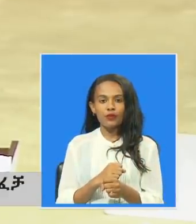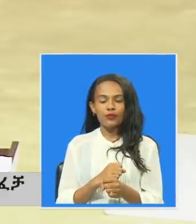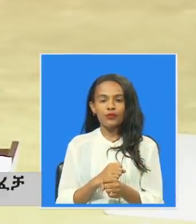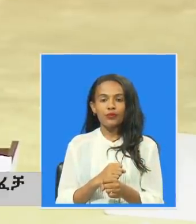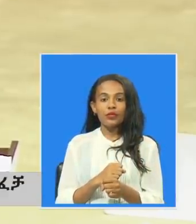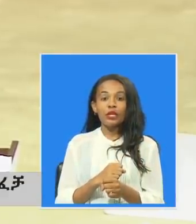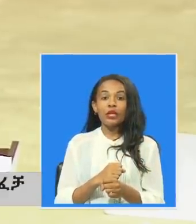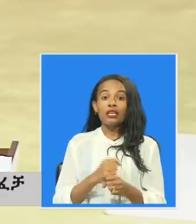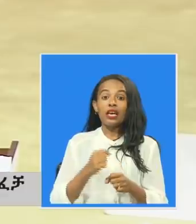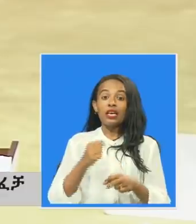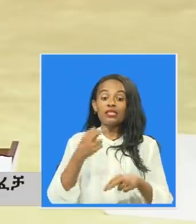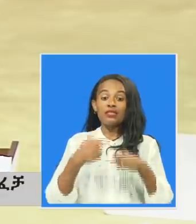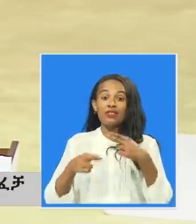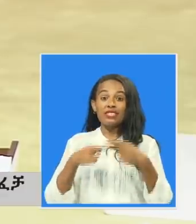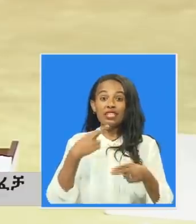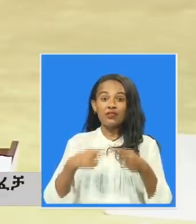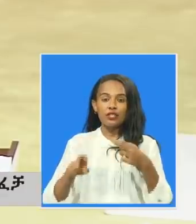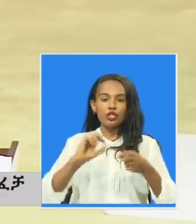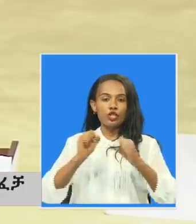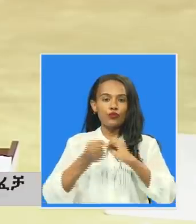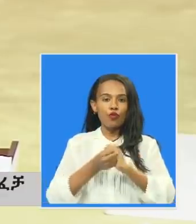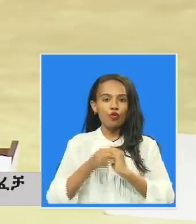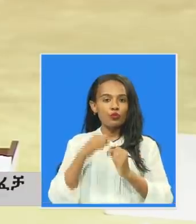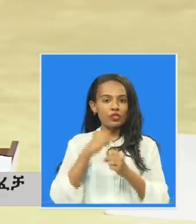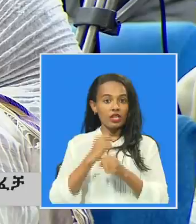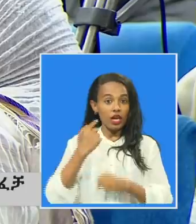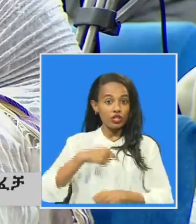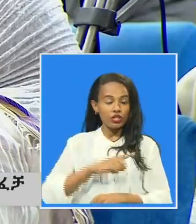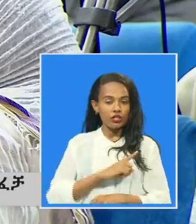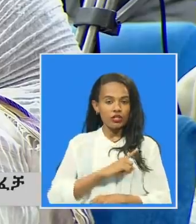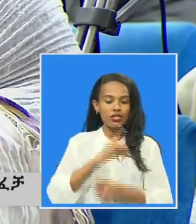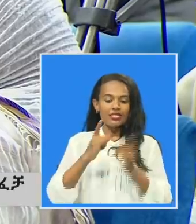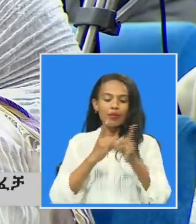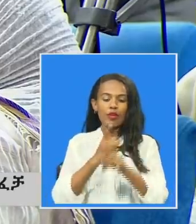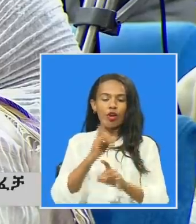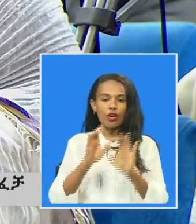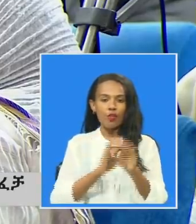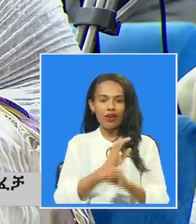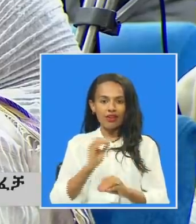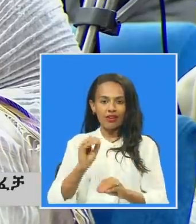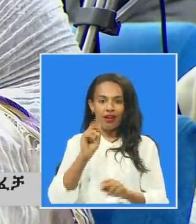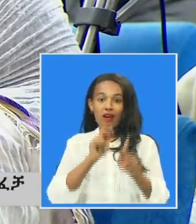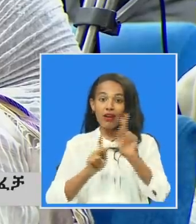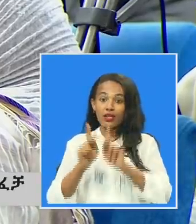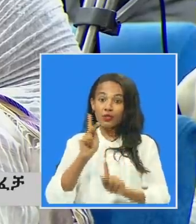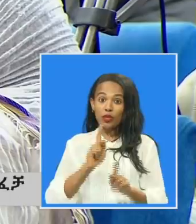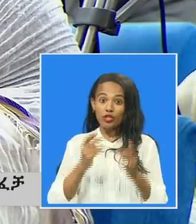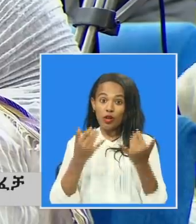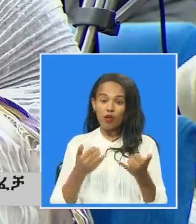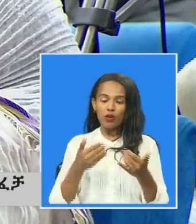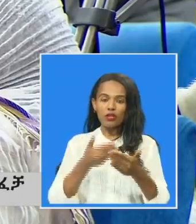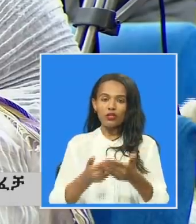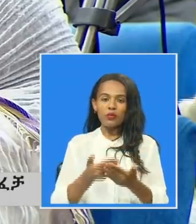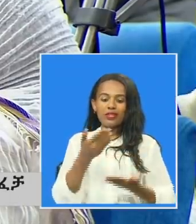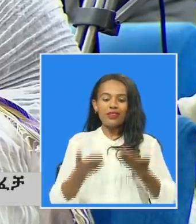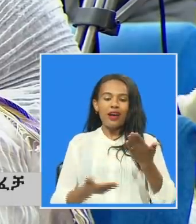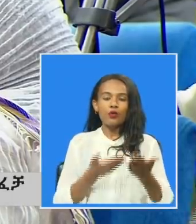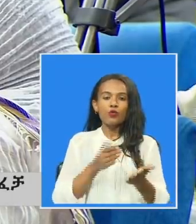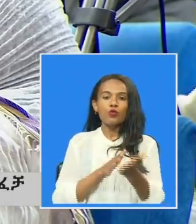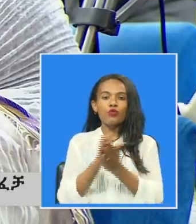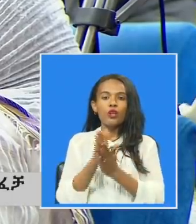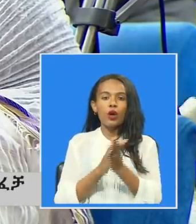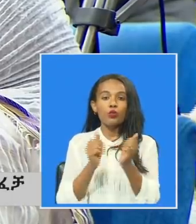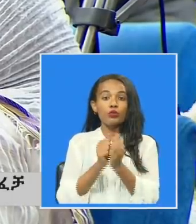የሲቪል ሰርቪስ ሪፎርም ስራችንን ለማዘመንና ህዝባችን አሁን ከደረሰበት ያገልግሎት ፍላጎት